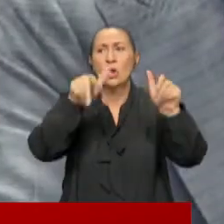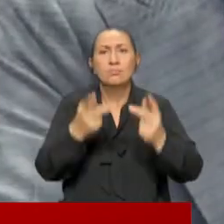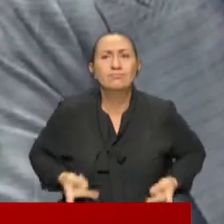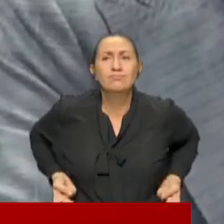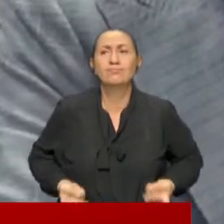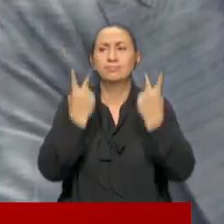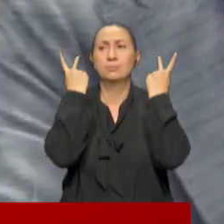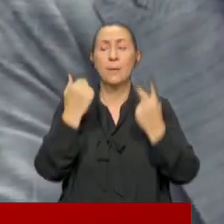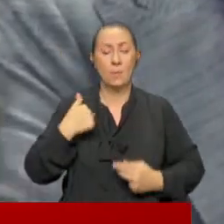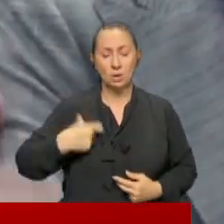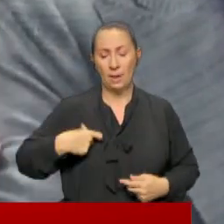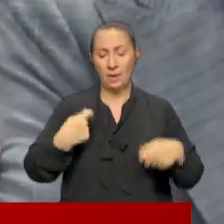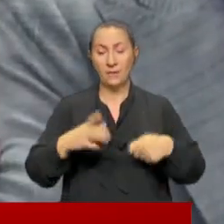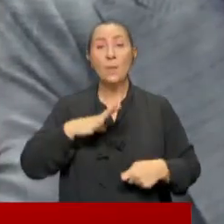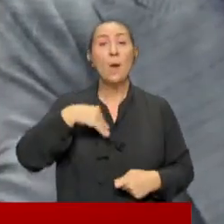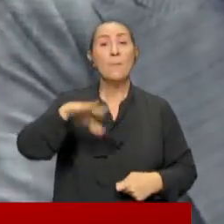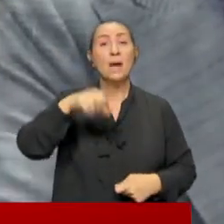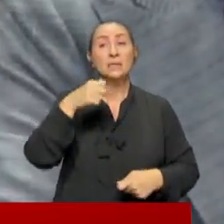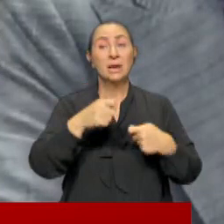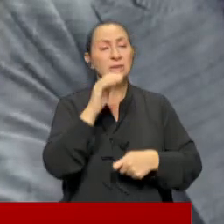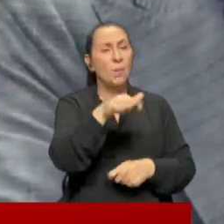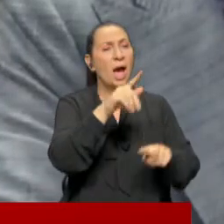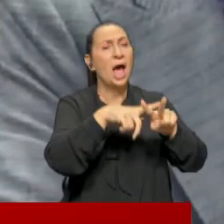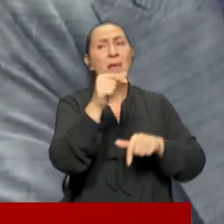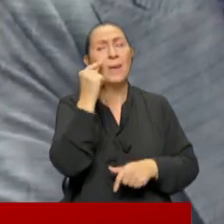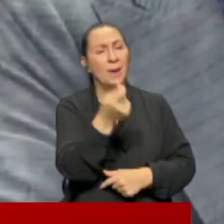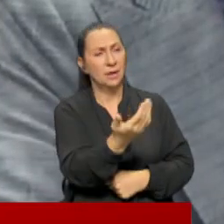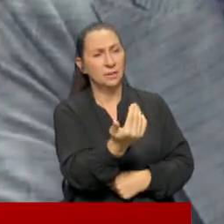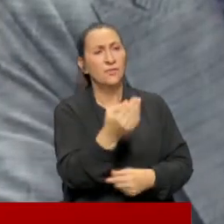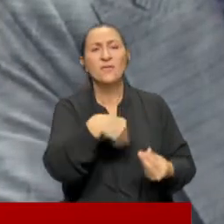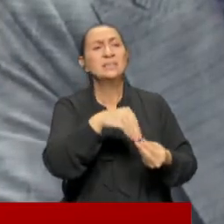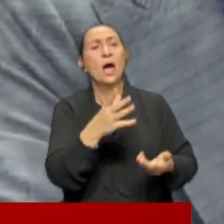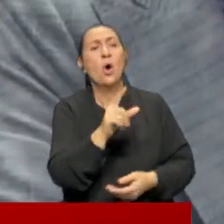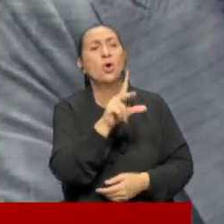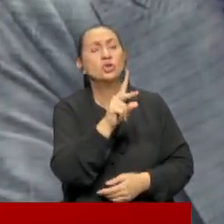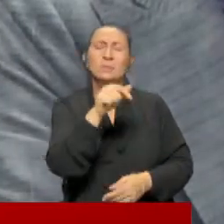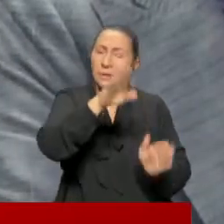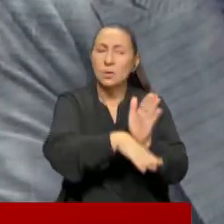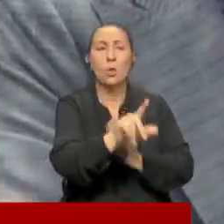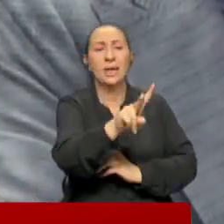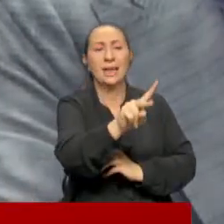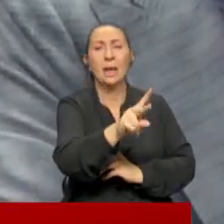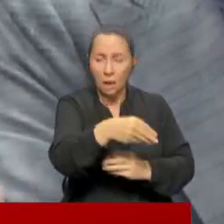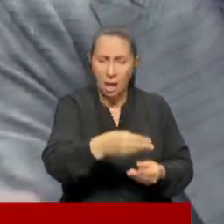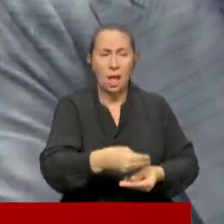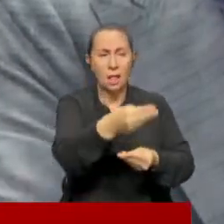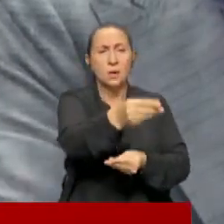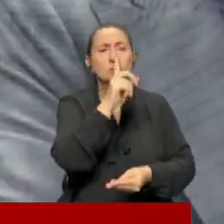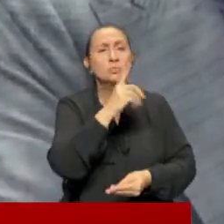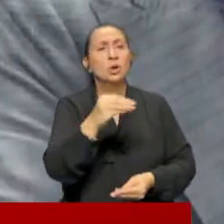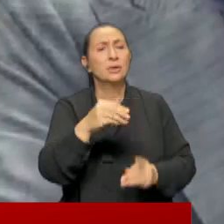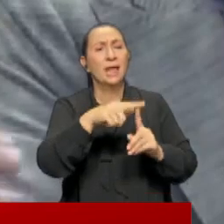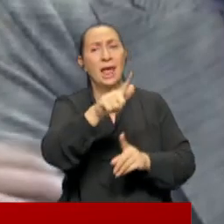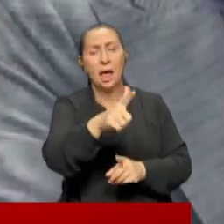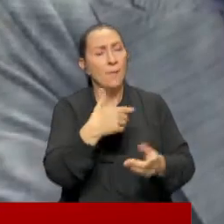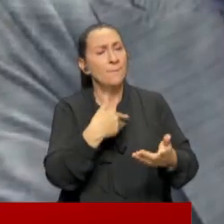oluyor? Benim özel bankam var. Geliyorum Merkez Bankası'na. Ali Bey, para istiyorum. Faiz ne? 13'tü, şimdi 12'ye düştü. Ah, sana 100 milyon